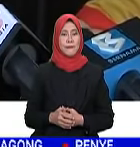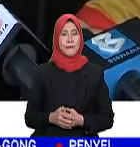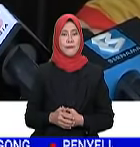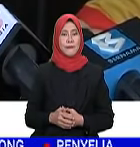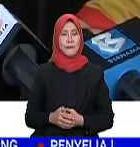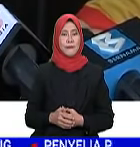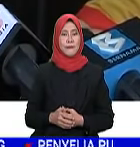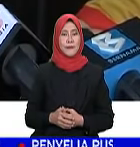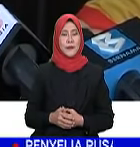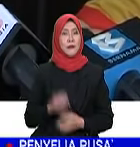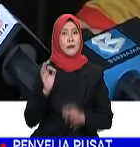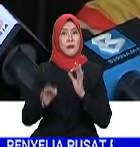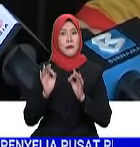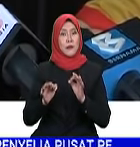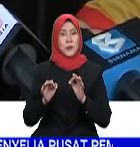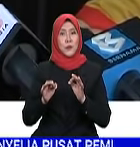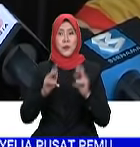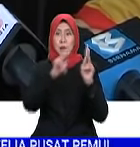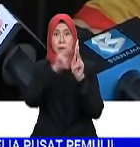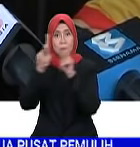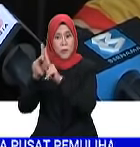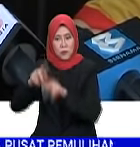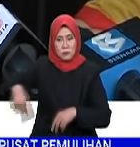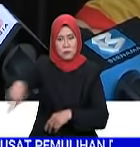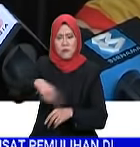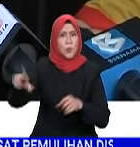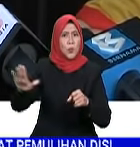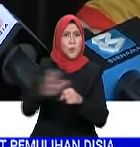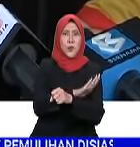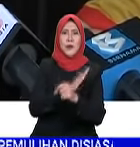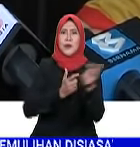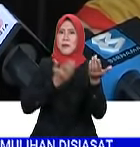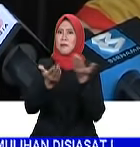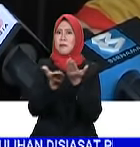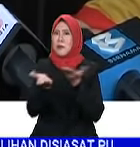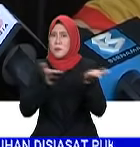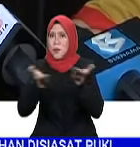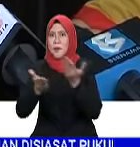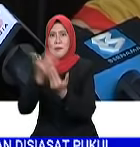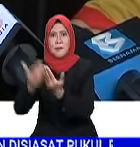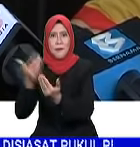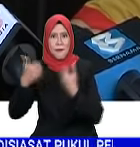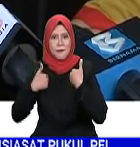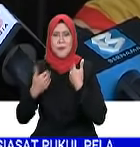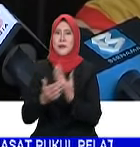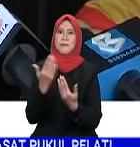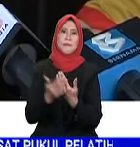Jadi kalau ini mencukupi di luar bandar, ya jadi banyak perkara yang boleh dibawa ke luar